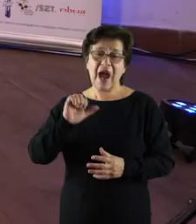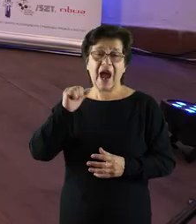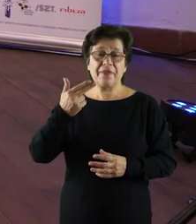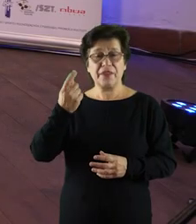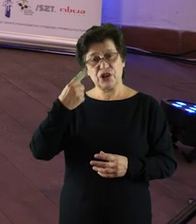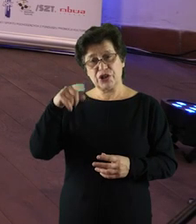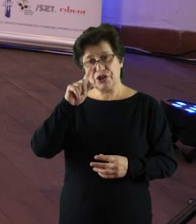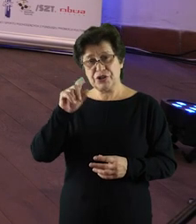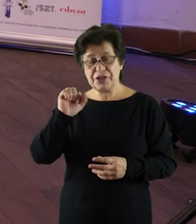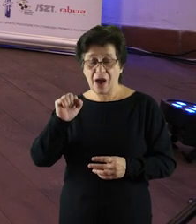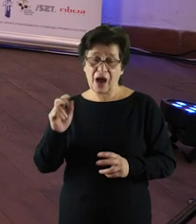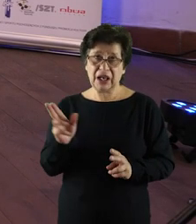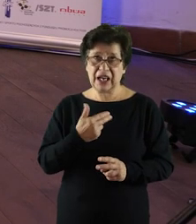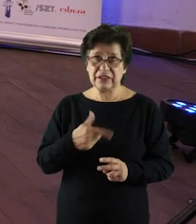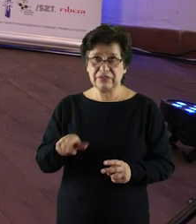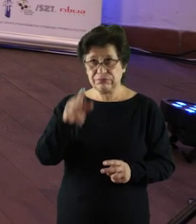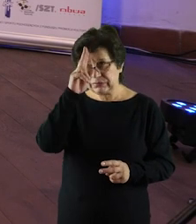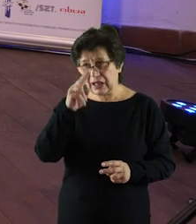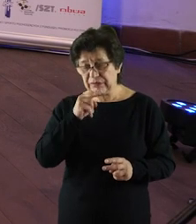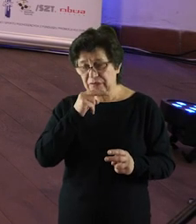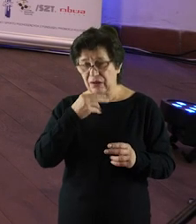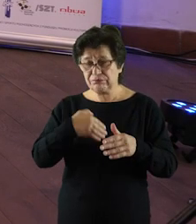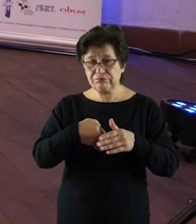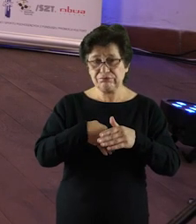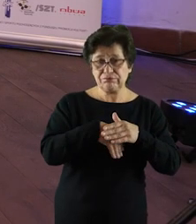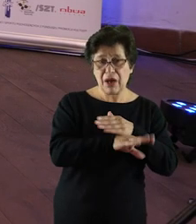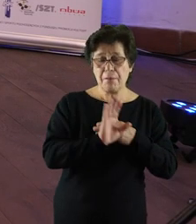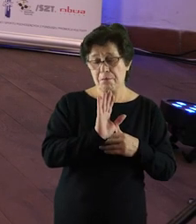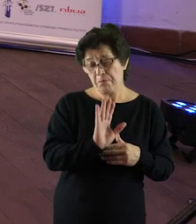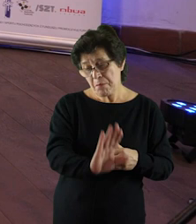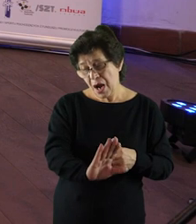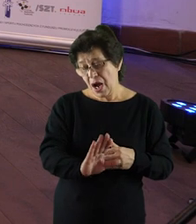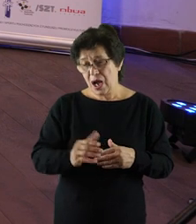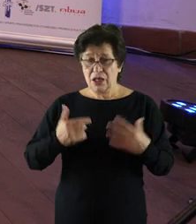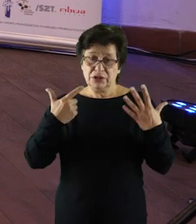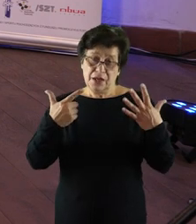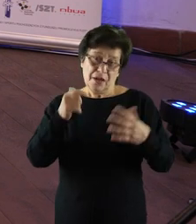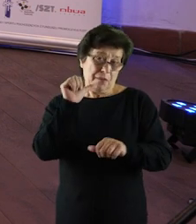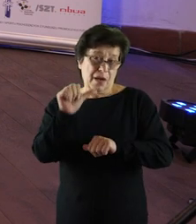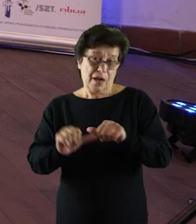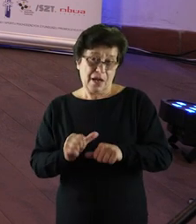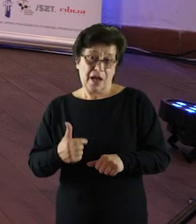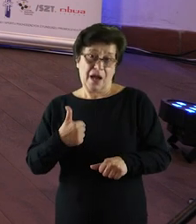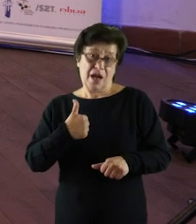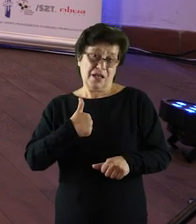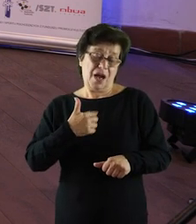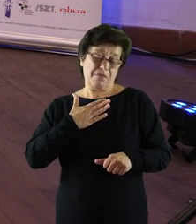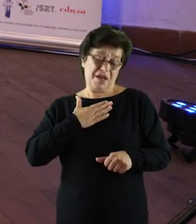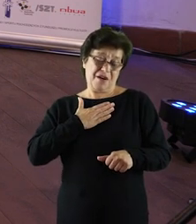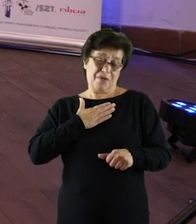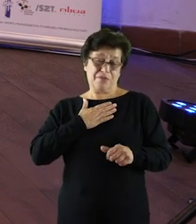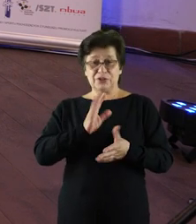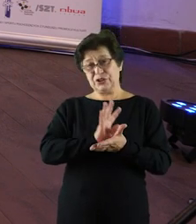jej tata odchodzi, ma 7 lat, może 8, a ja miałam 14,